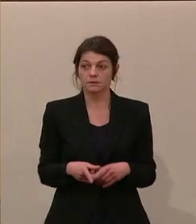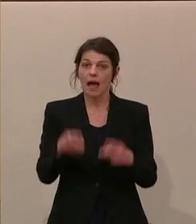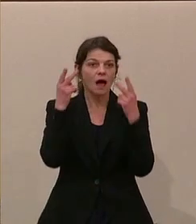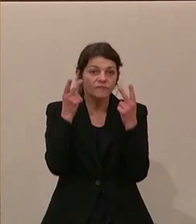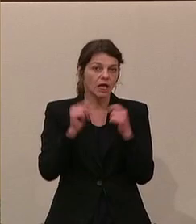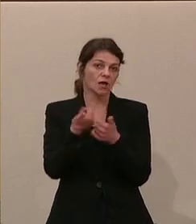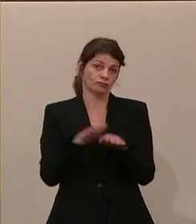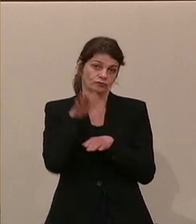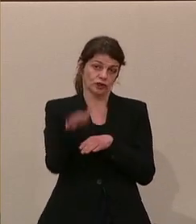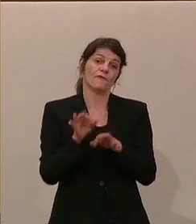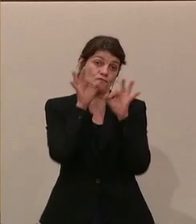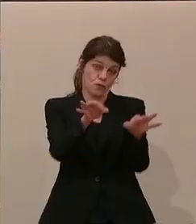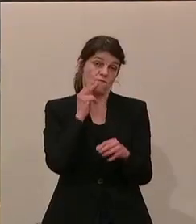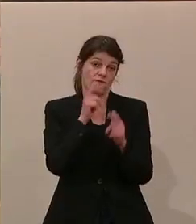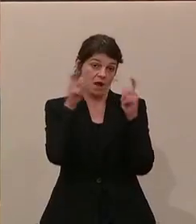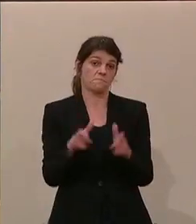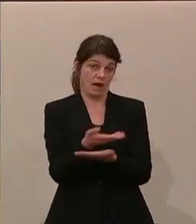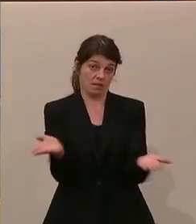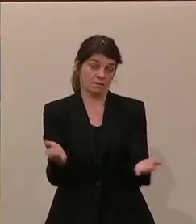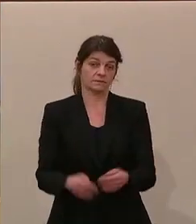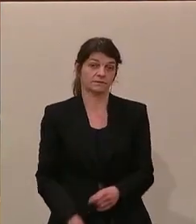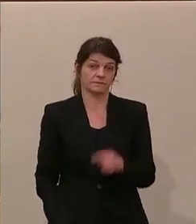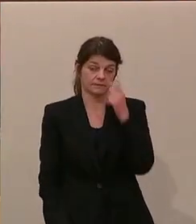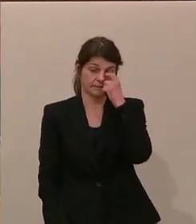Zugang für unsere Unternehmen.